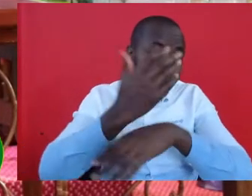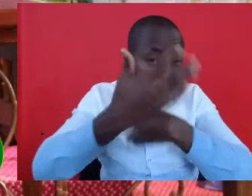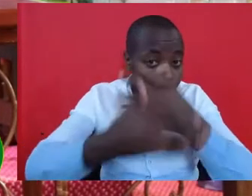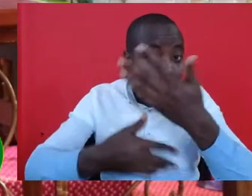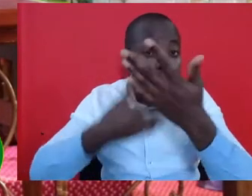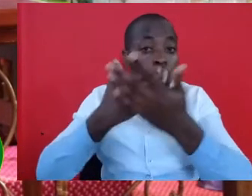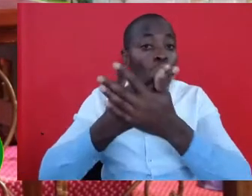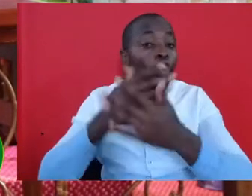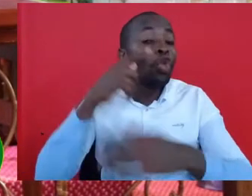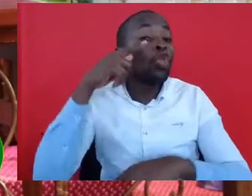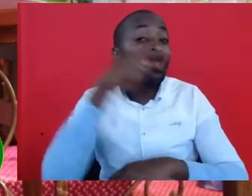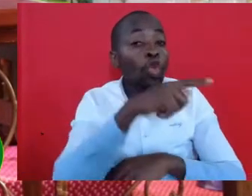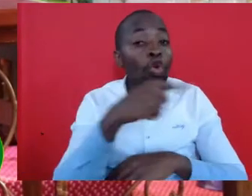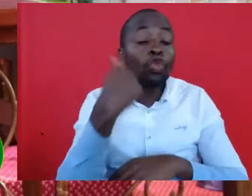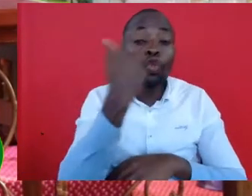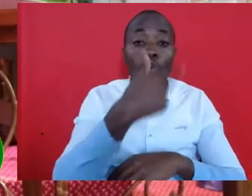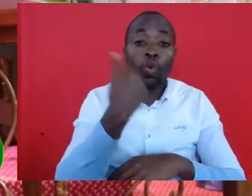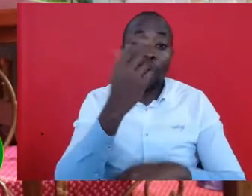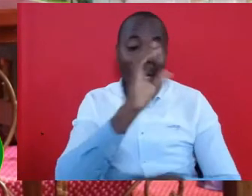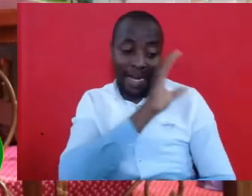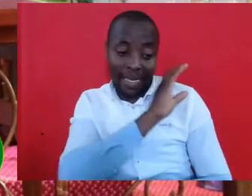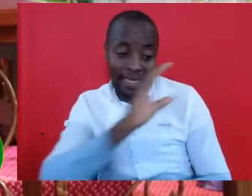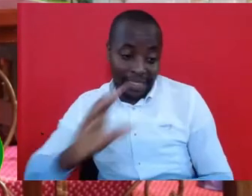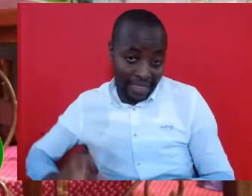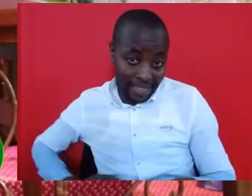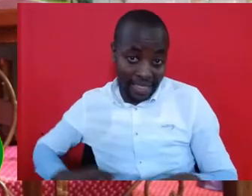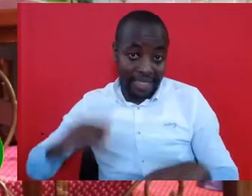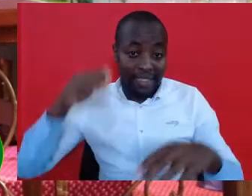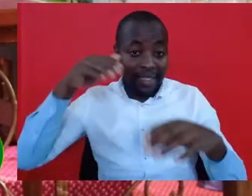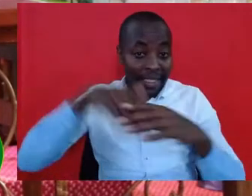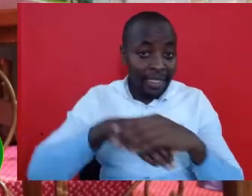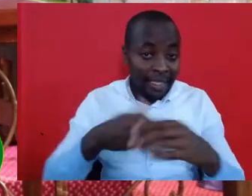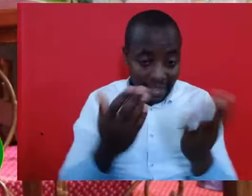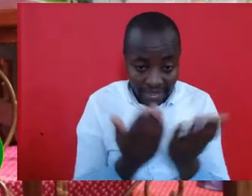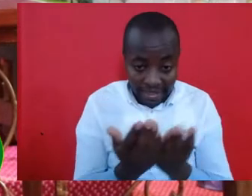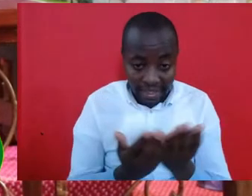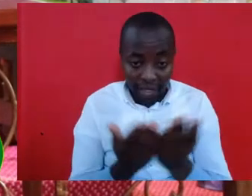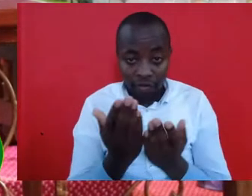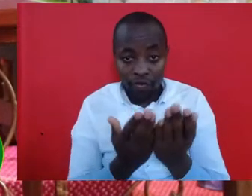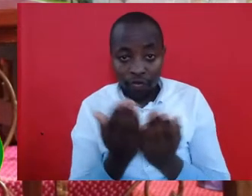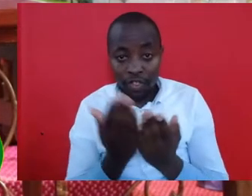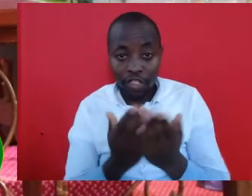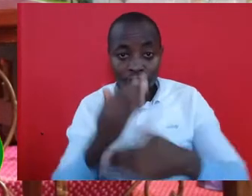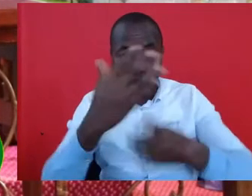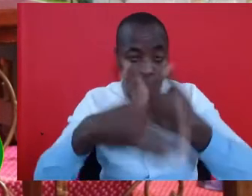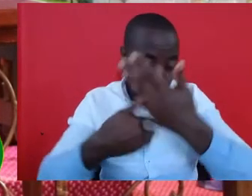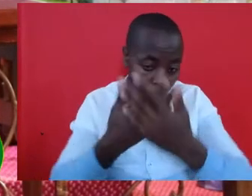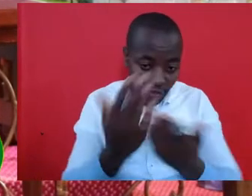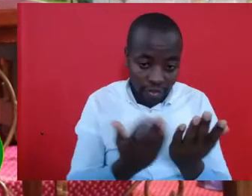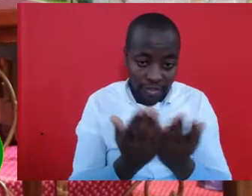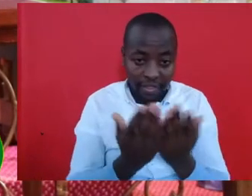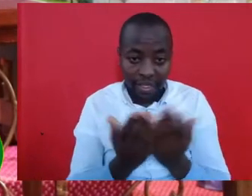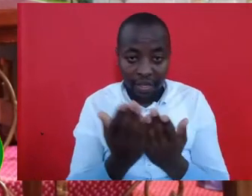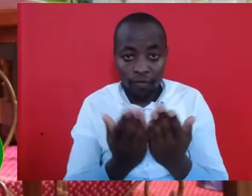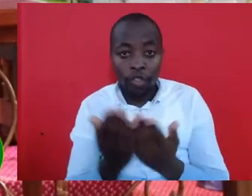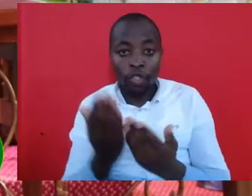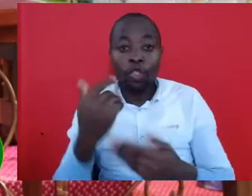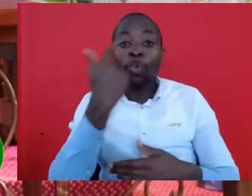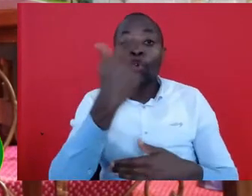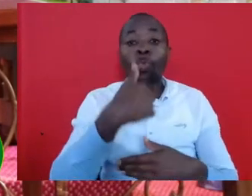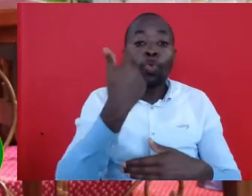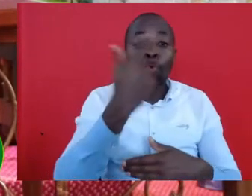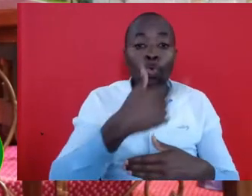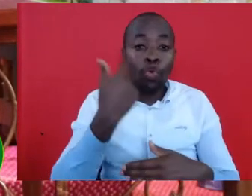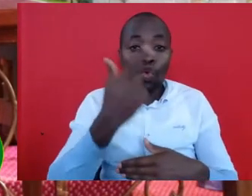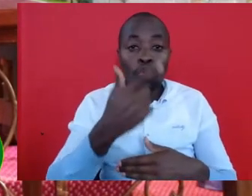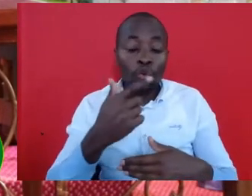ambao ni Wakristo katika ibada hii, mngeulizwa ama katika ibada zote ambao wamefikisha miaka